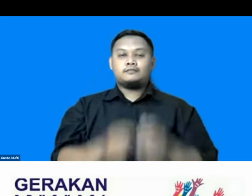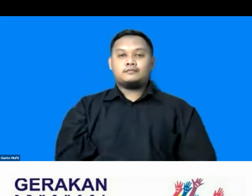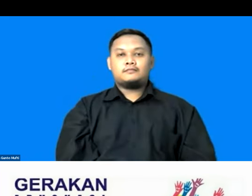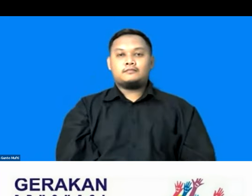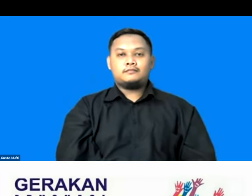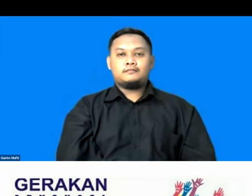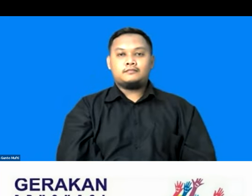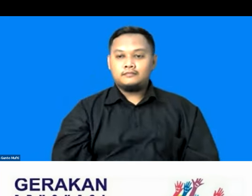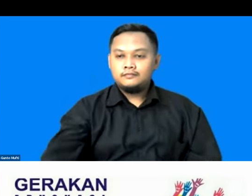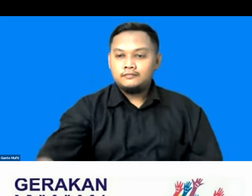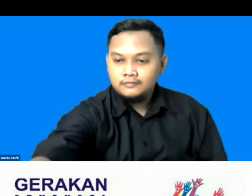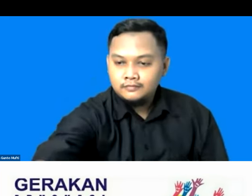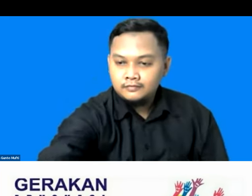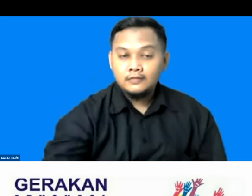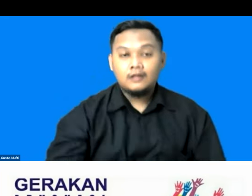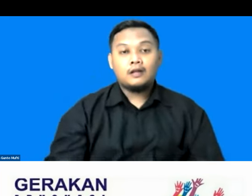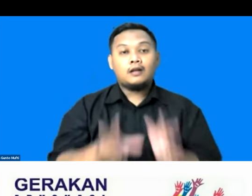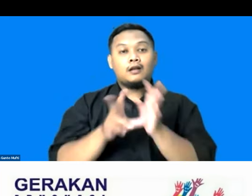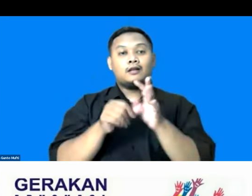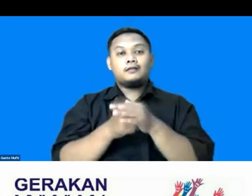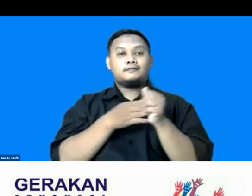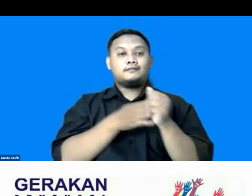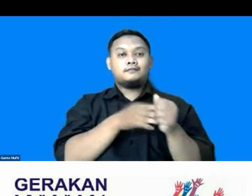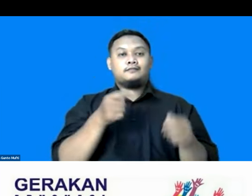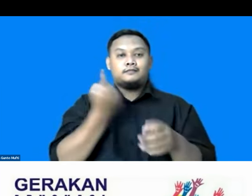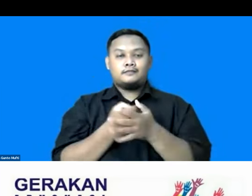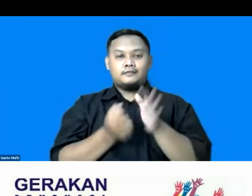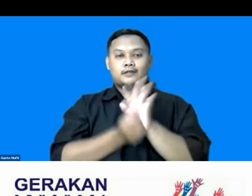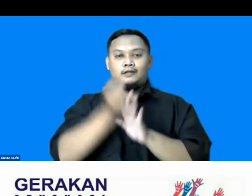Arsitektur, yang akan memandu kita di acara ini. Terima kasih.